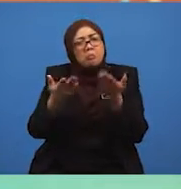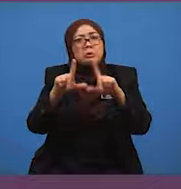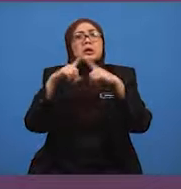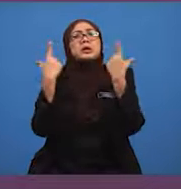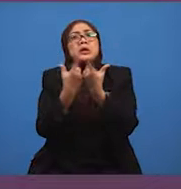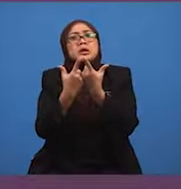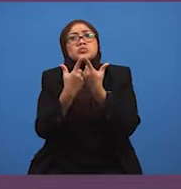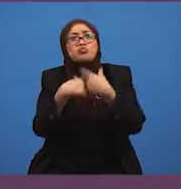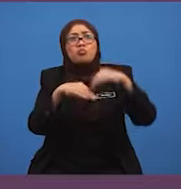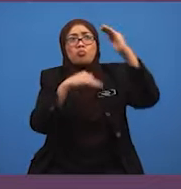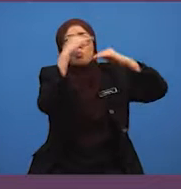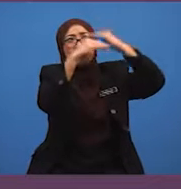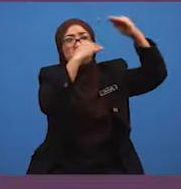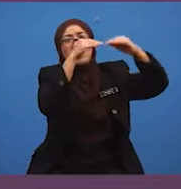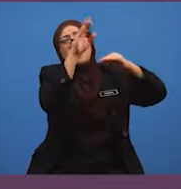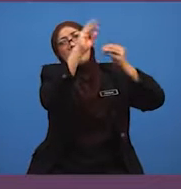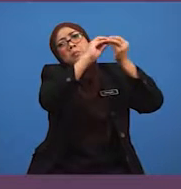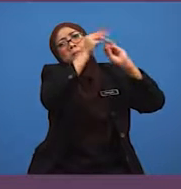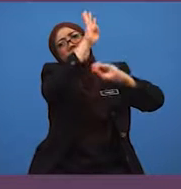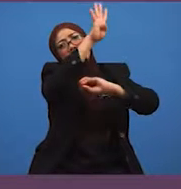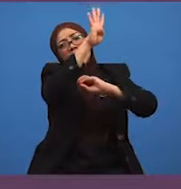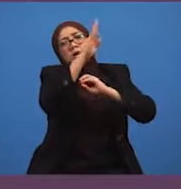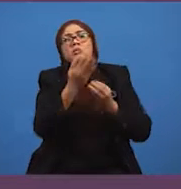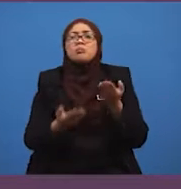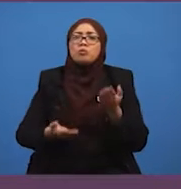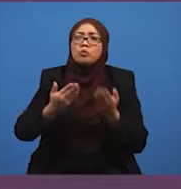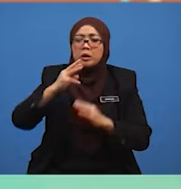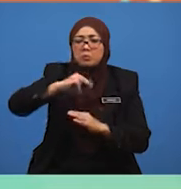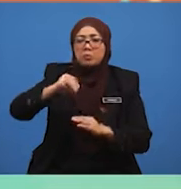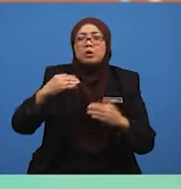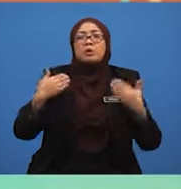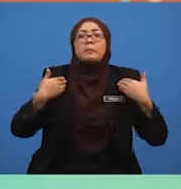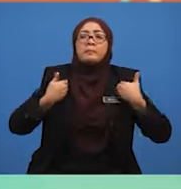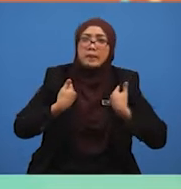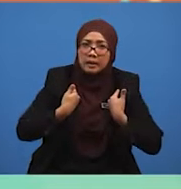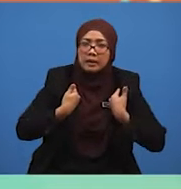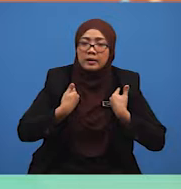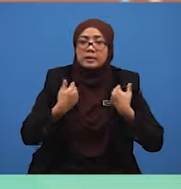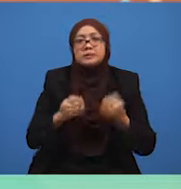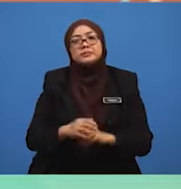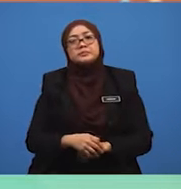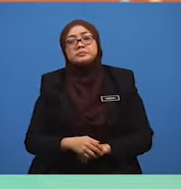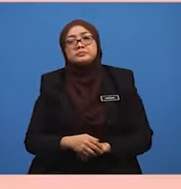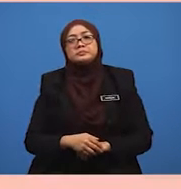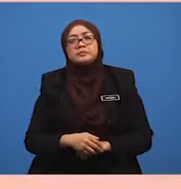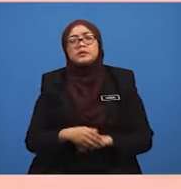ke-4. Penat kan? Mari kita lihat dua situasi yang ditunjukkan di sini.